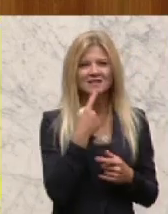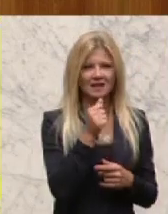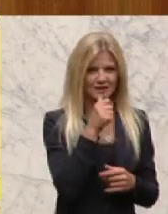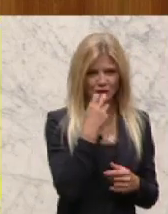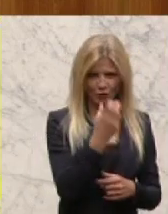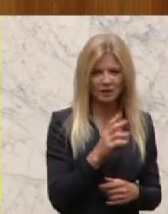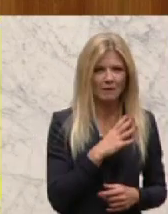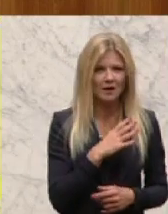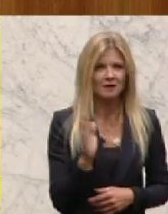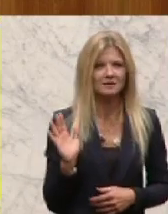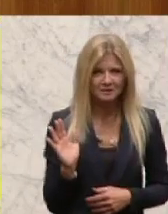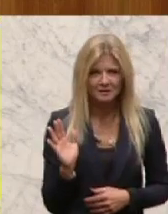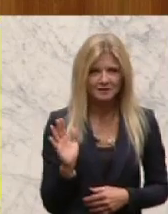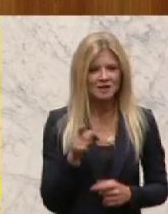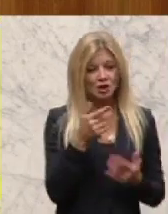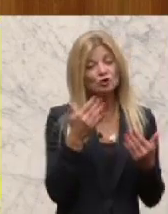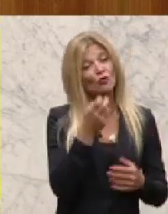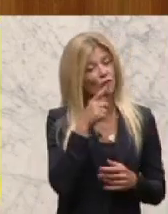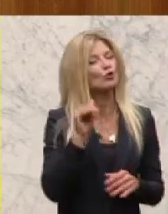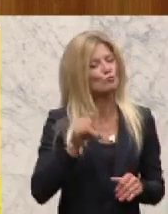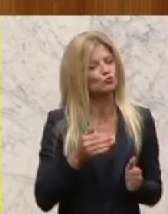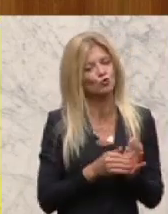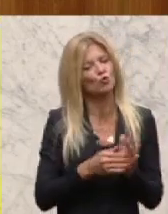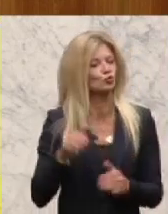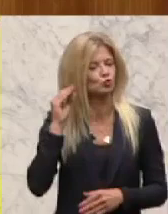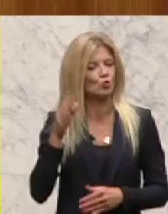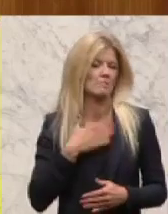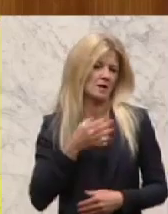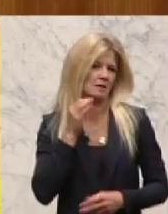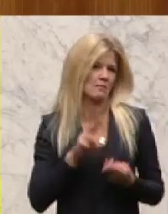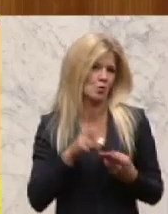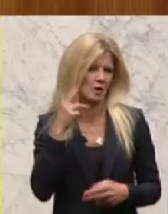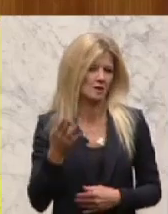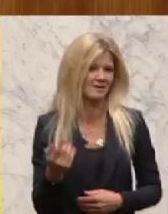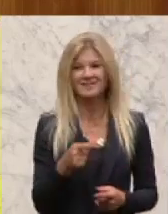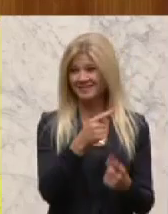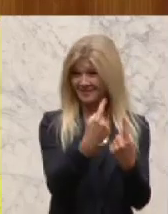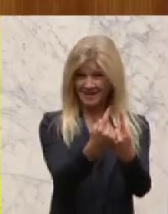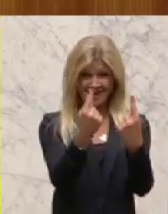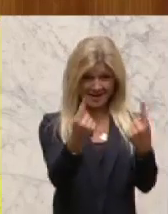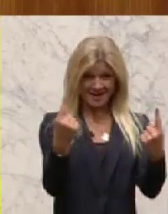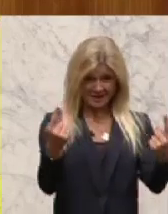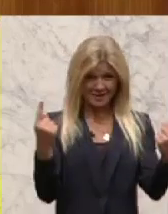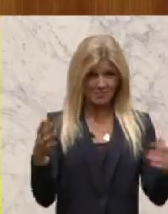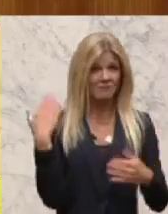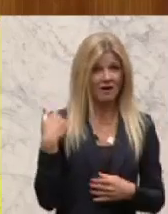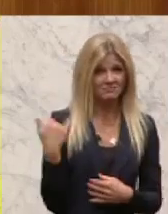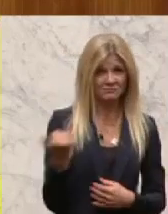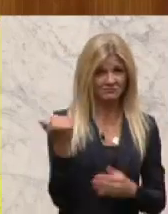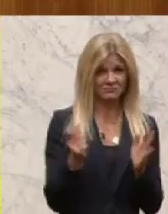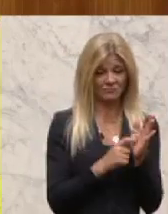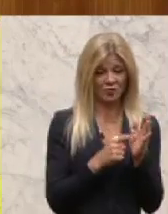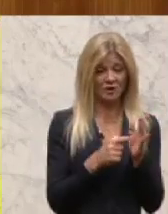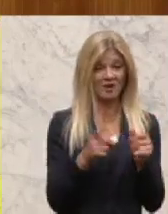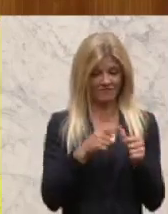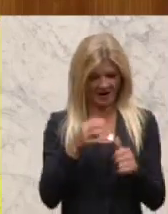Diese Worte, die müssen Sie sich auch noch anhören, meine Damen und Herren. Sie selbst sind diejenigen, die bei den Forderungen, wenn es um Ihr eigenes